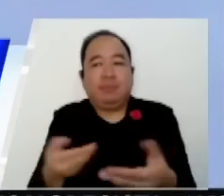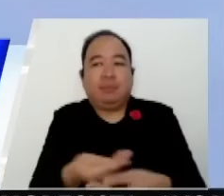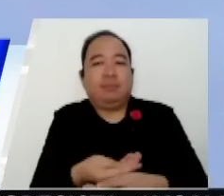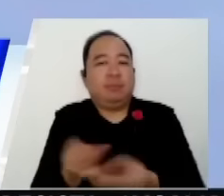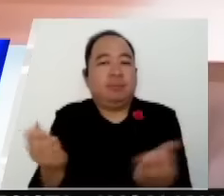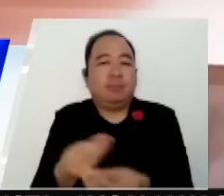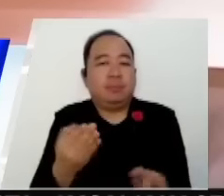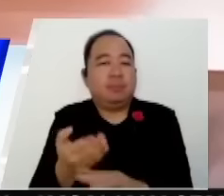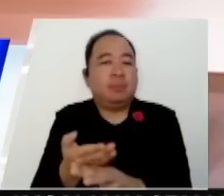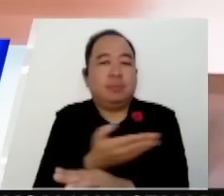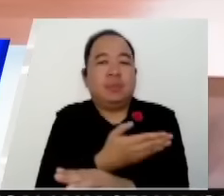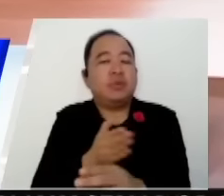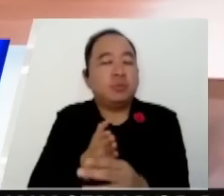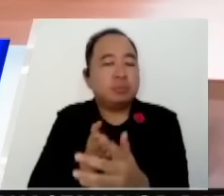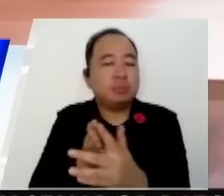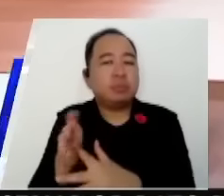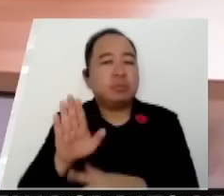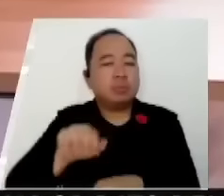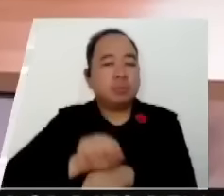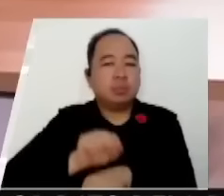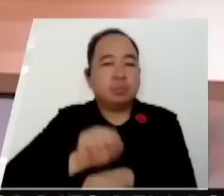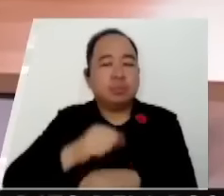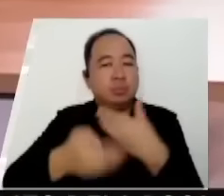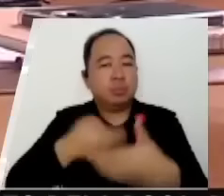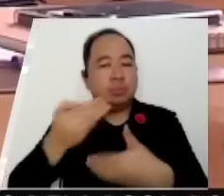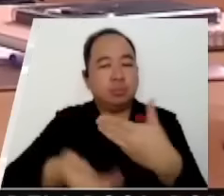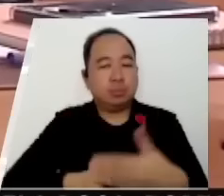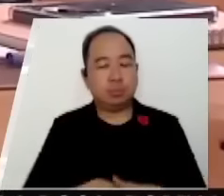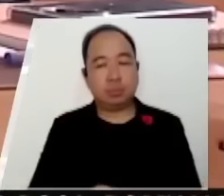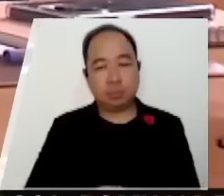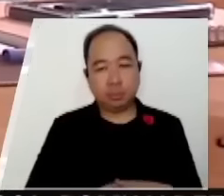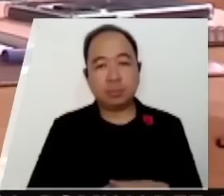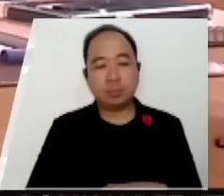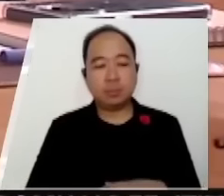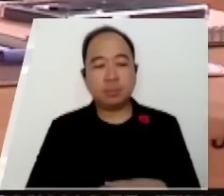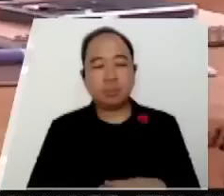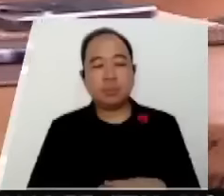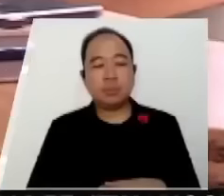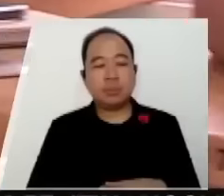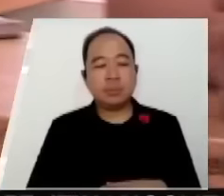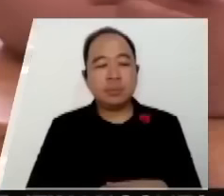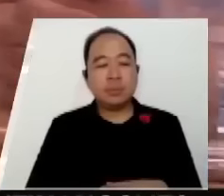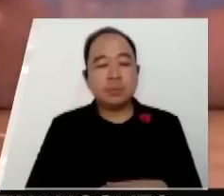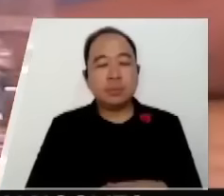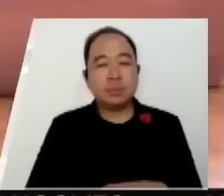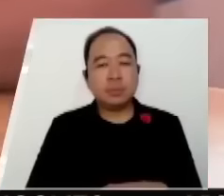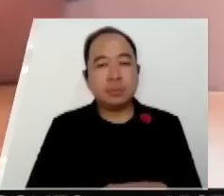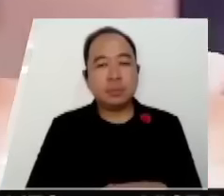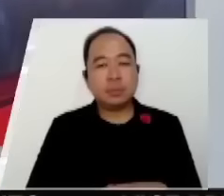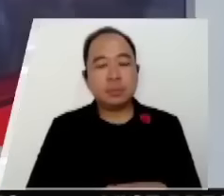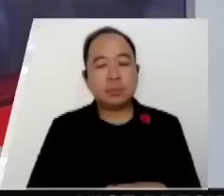kanilang misyon. Para sa GMA Integrated News, Chino Gasto nakatutok, 24 Horas.